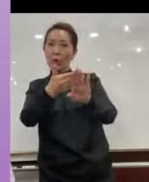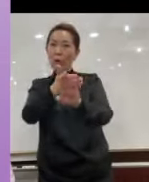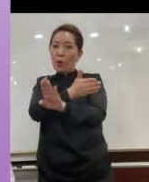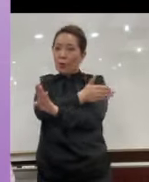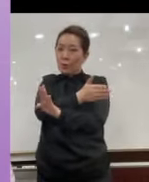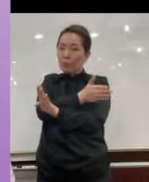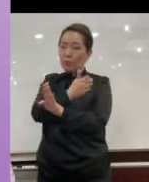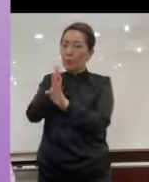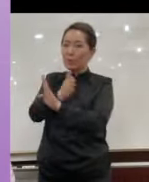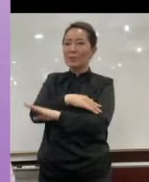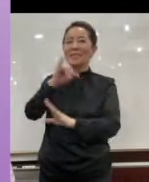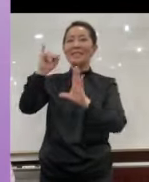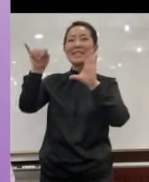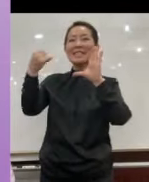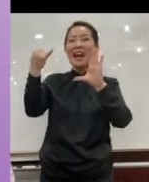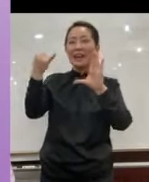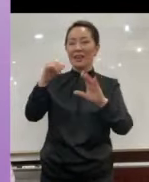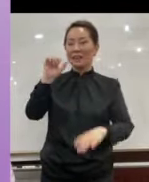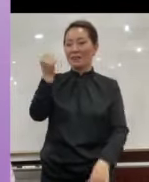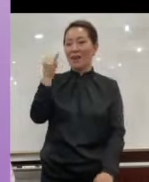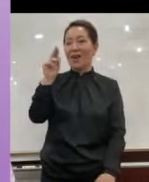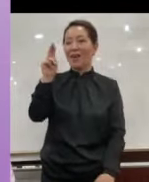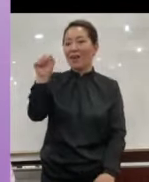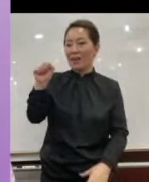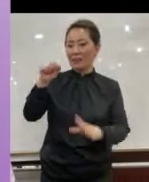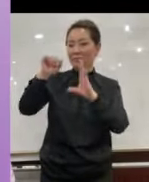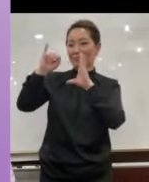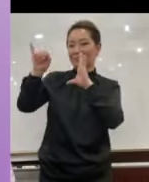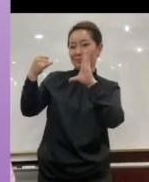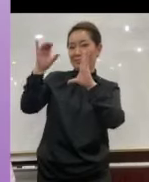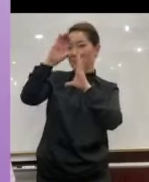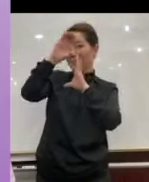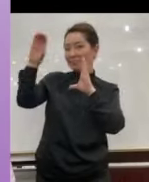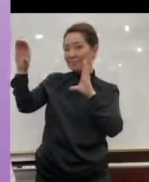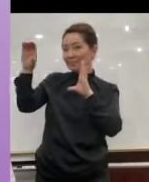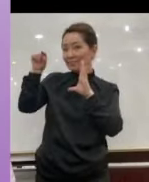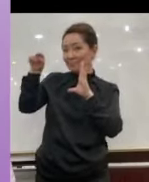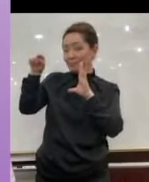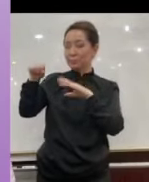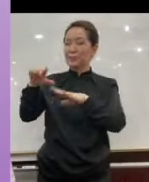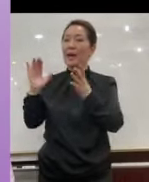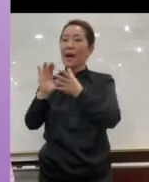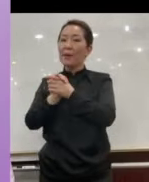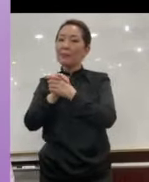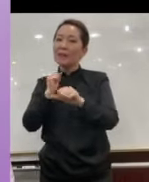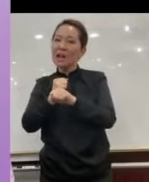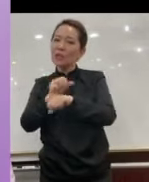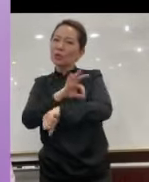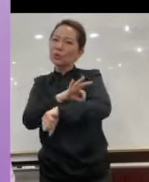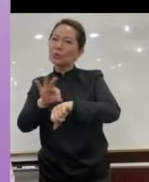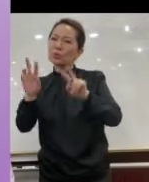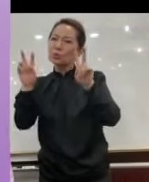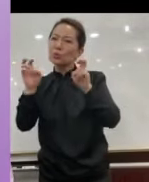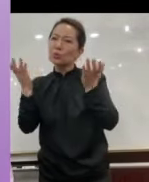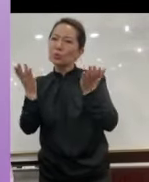техникийн хамтын ажиллагааны төсөл гэж юу вэ гэдэг талаар тайлбарлах нь зөвтэй болов гэж бодож байна.